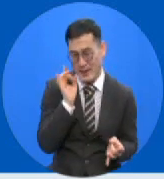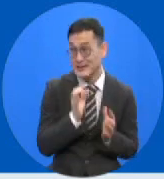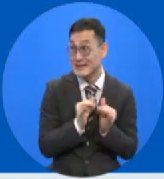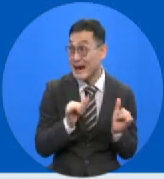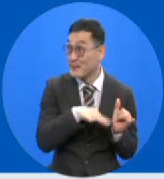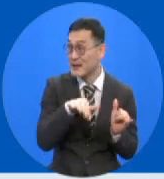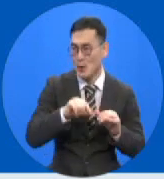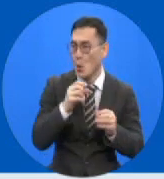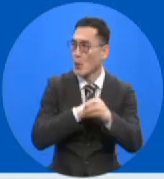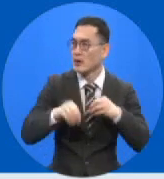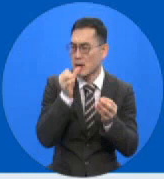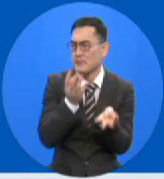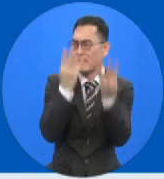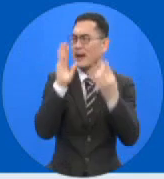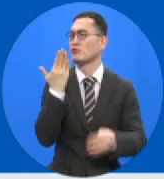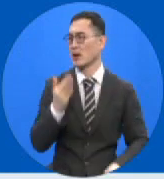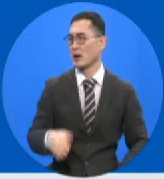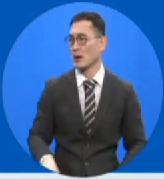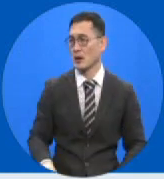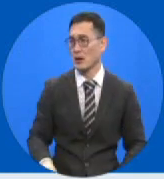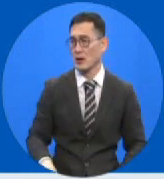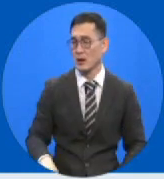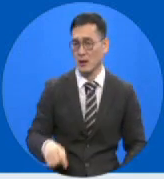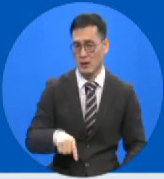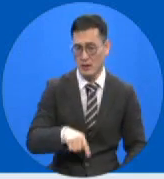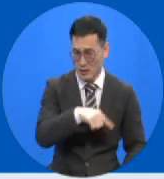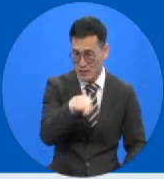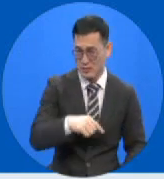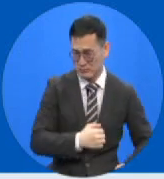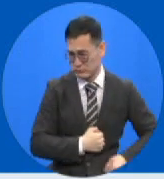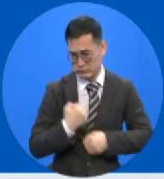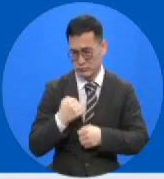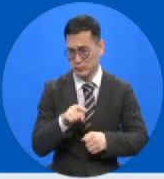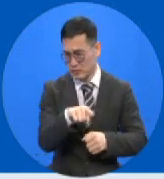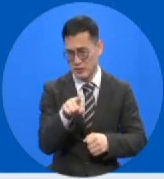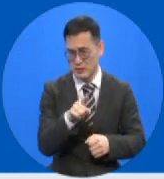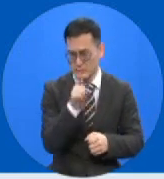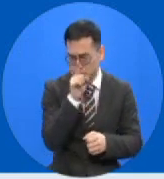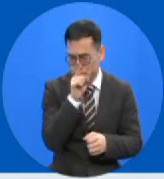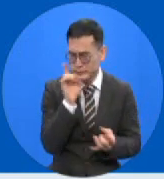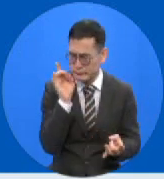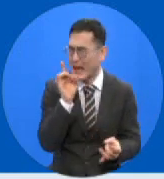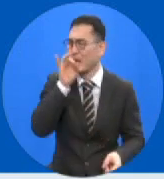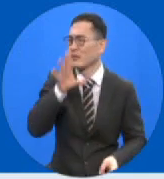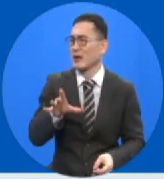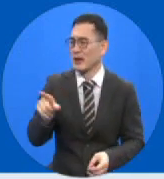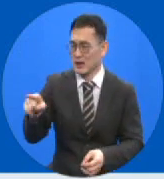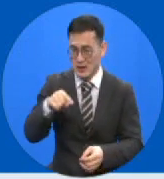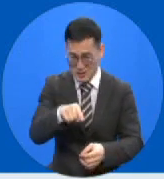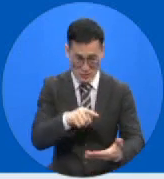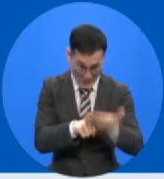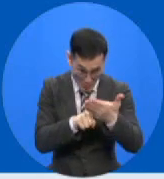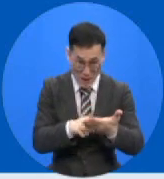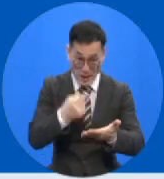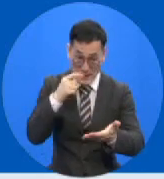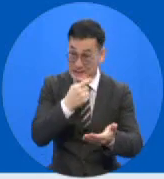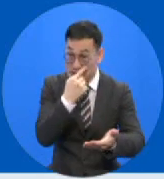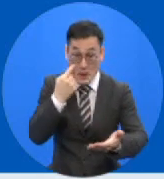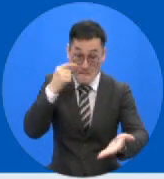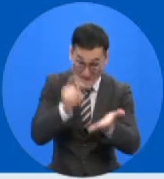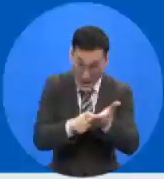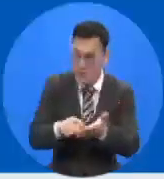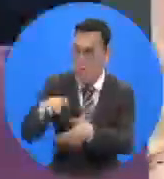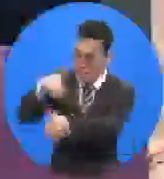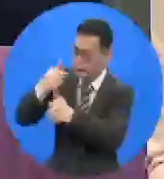덮을래야 덮을 수 없는 사건이다. 한번 검사는 끝까지 검사다. 뭐 이런 반응들을 내고 있는